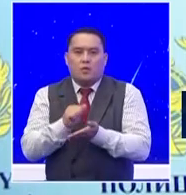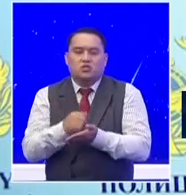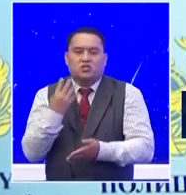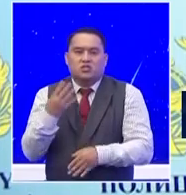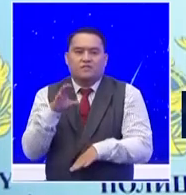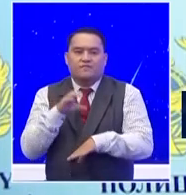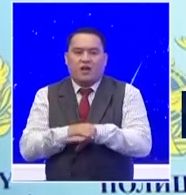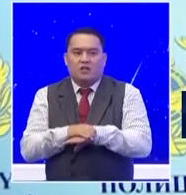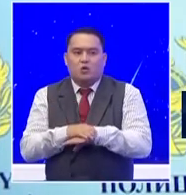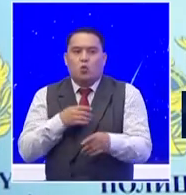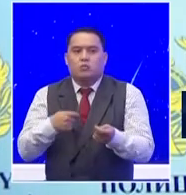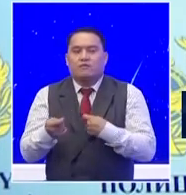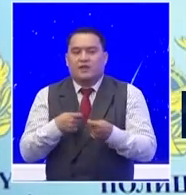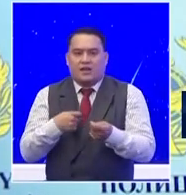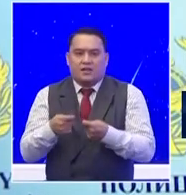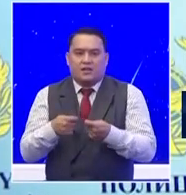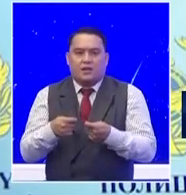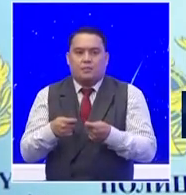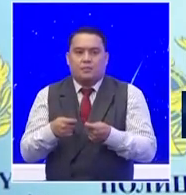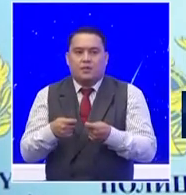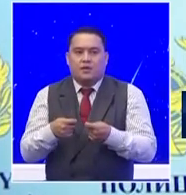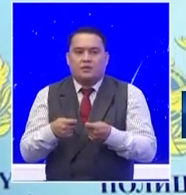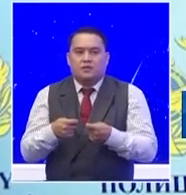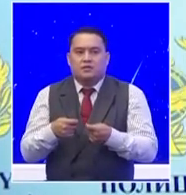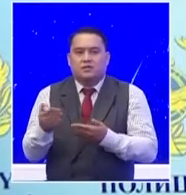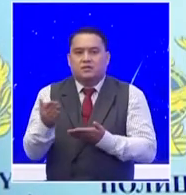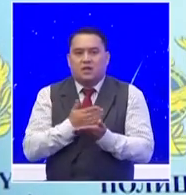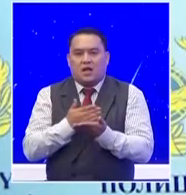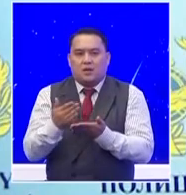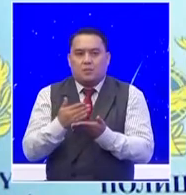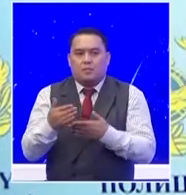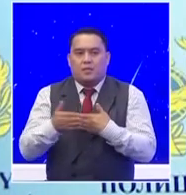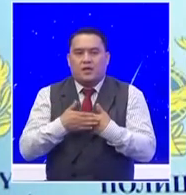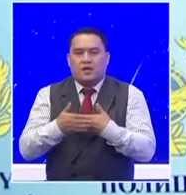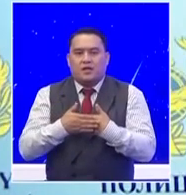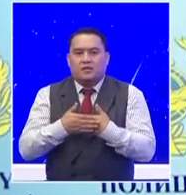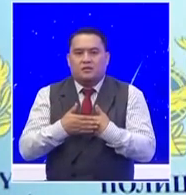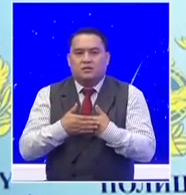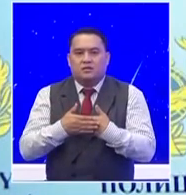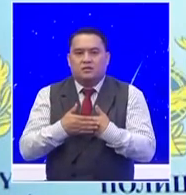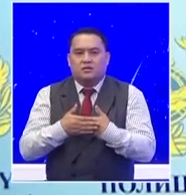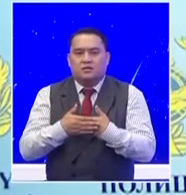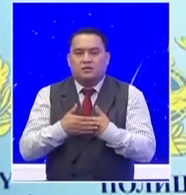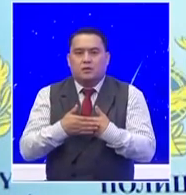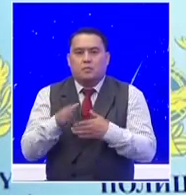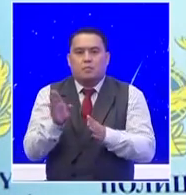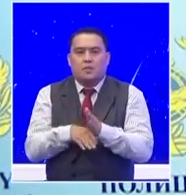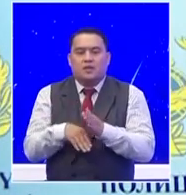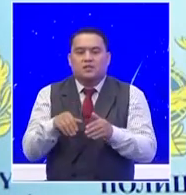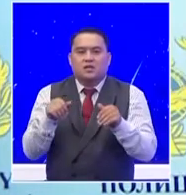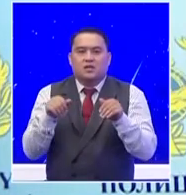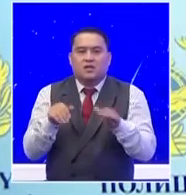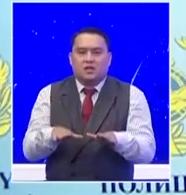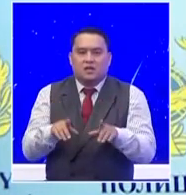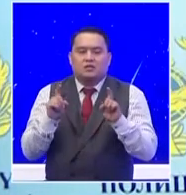4 факта. Управление автотранспортным средством с тонированными передними стеклами – 6 фактов. Без государственных